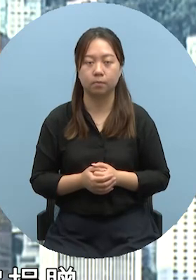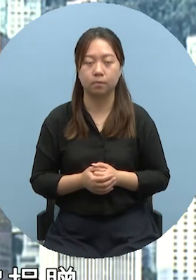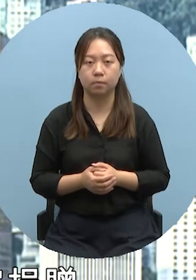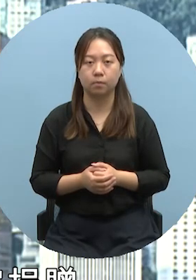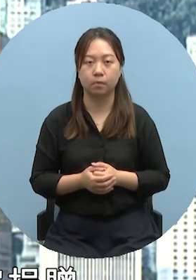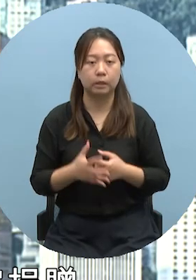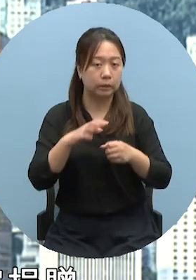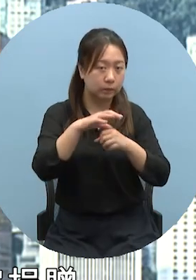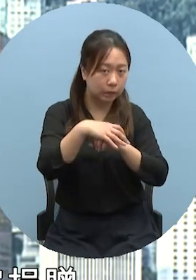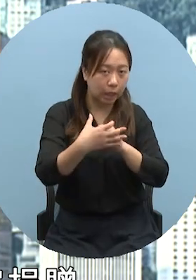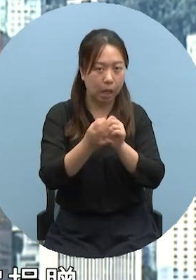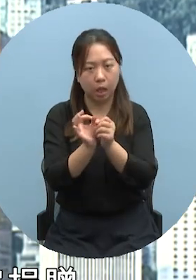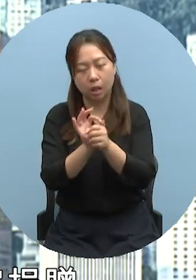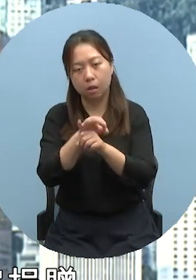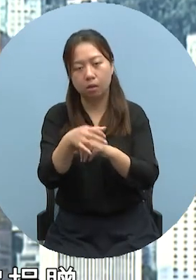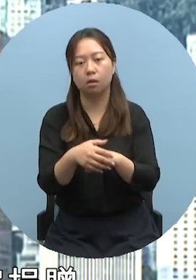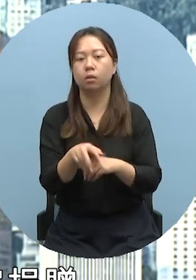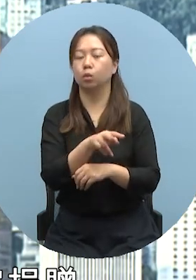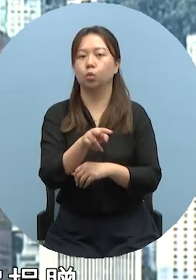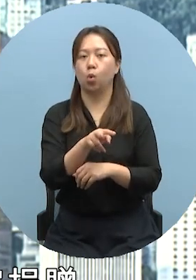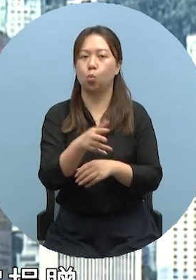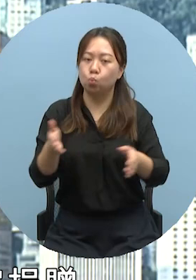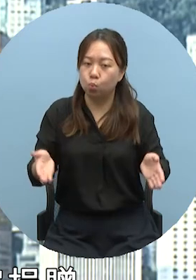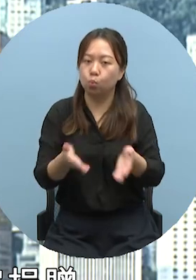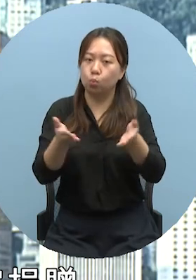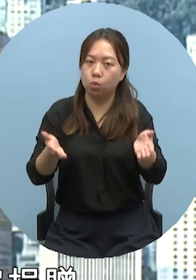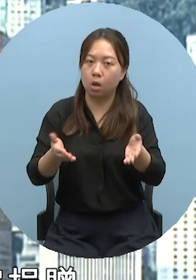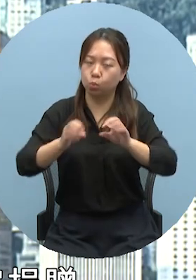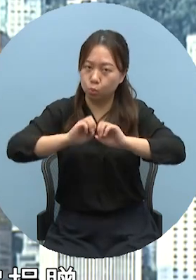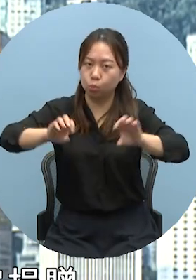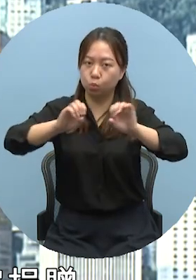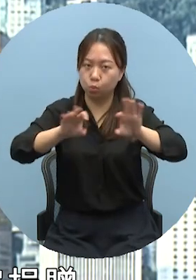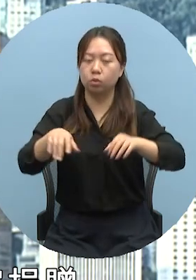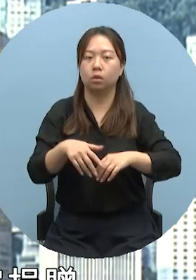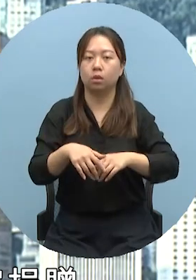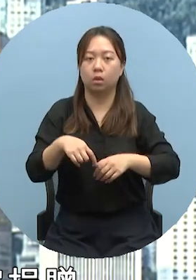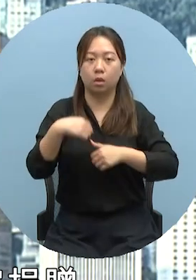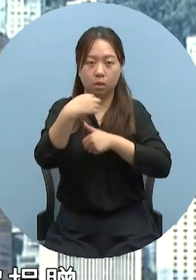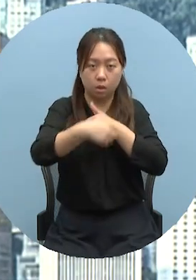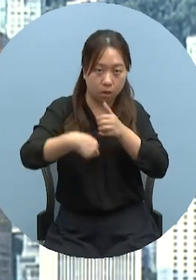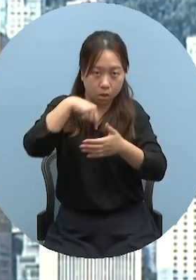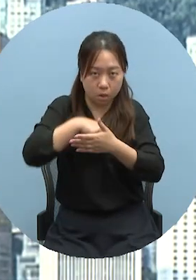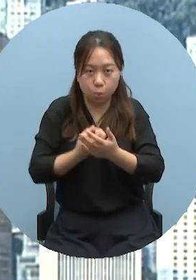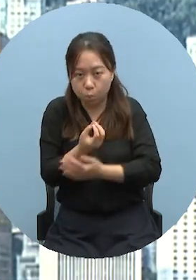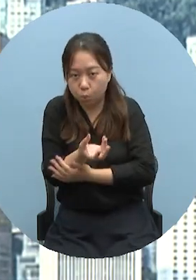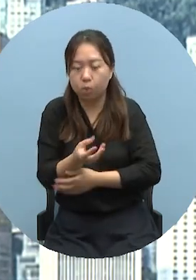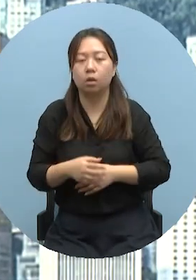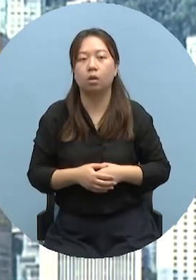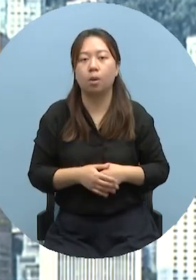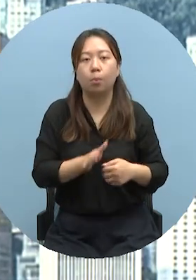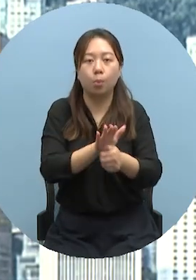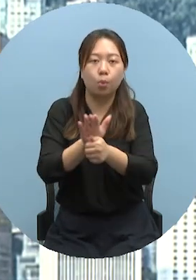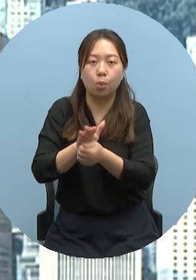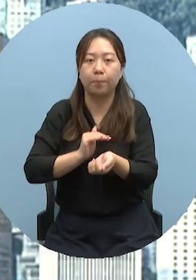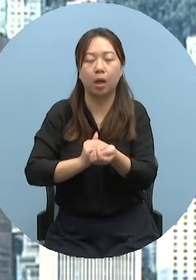而世界各地都非常去鼓勵以及推動器官捐贈，去幫助一啲病患